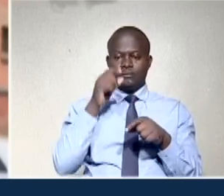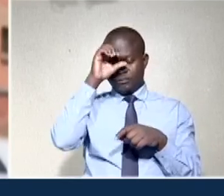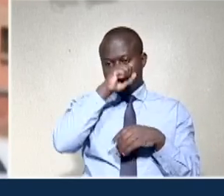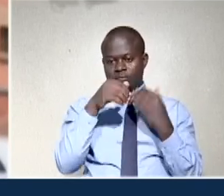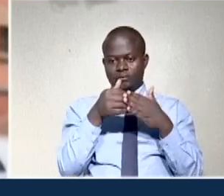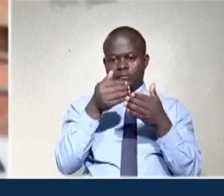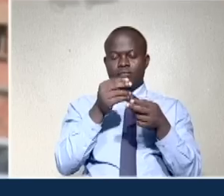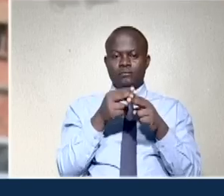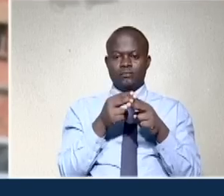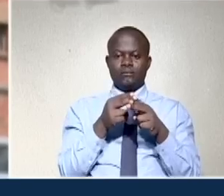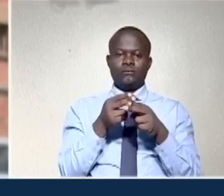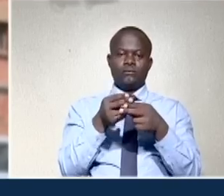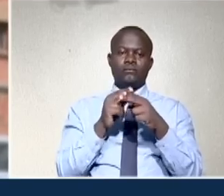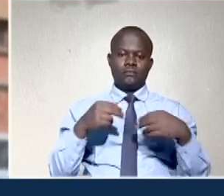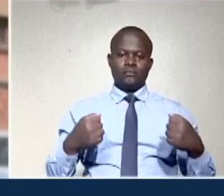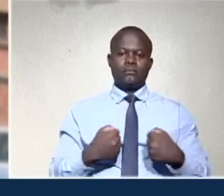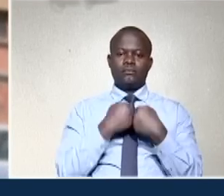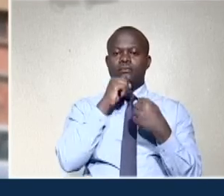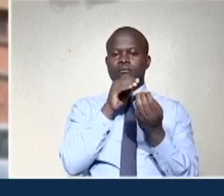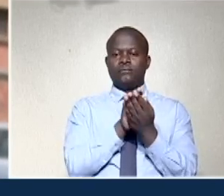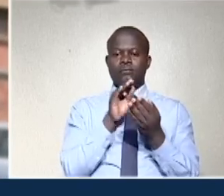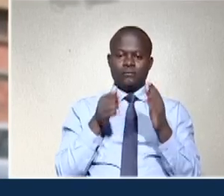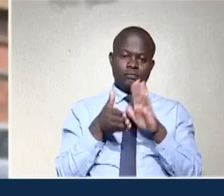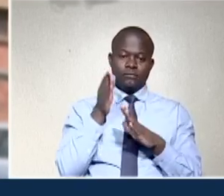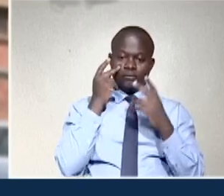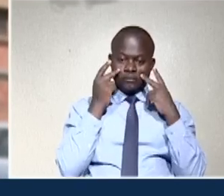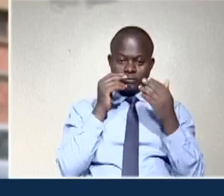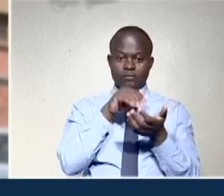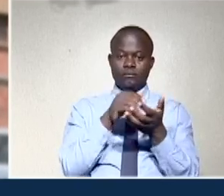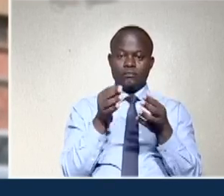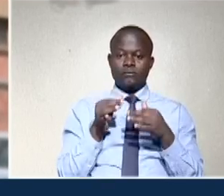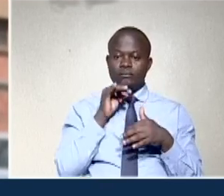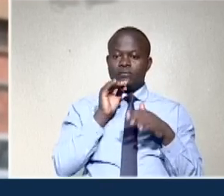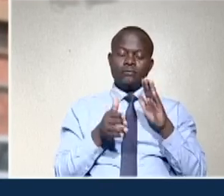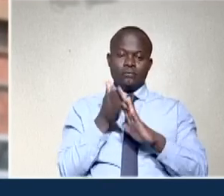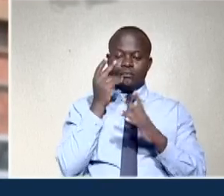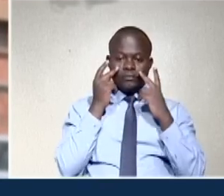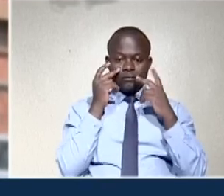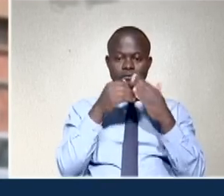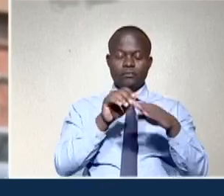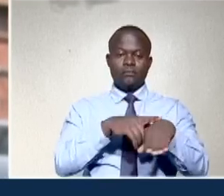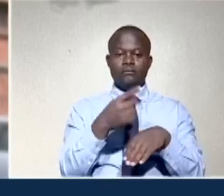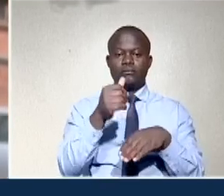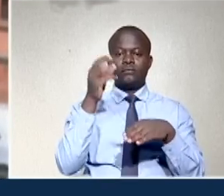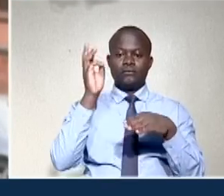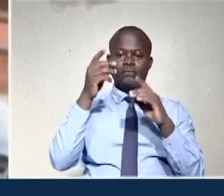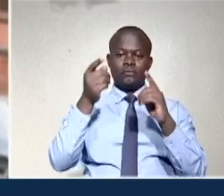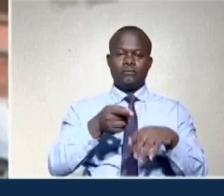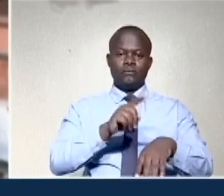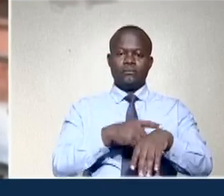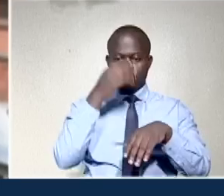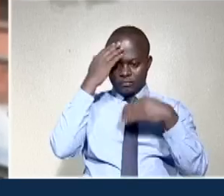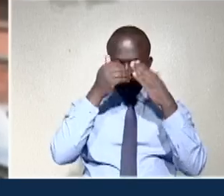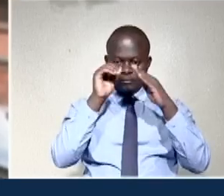icyo bita credit risk. Ntabwo banki zihita zibona cyangwa ibigo by'imari ntabwo bihita bibona igihe aya mafaranga azahita abonekera kugira